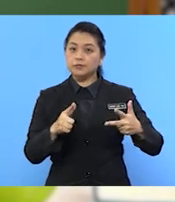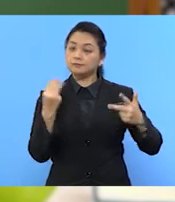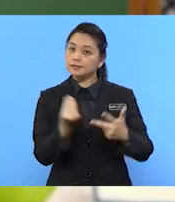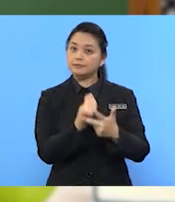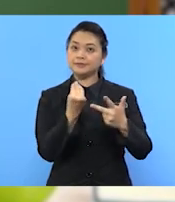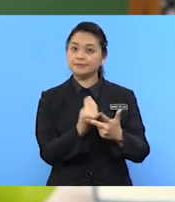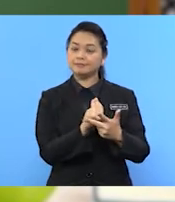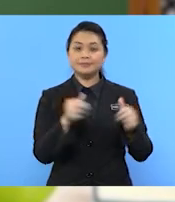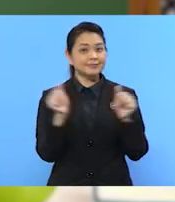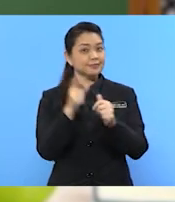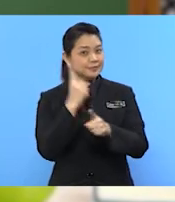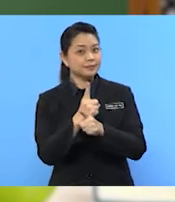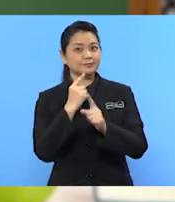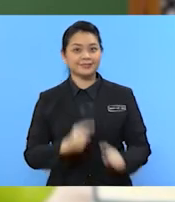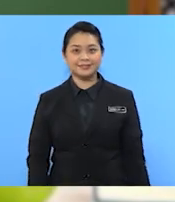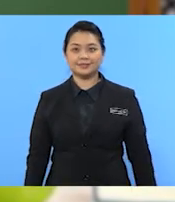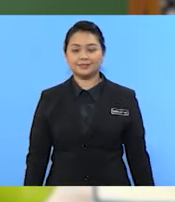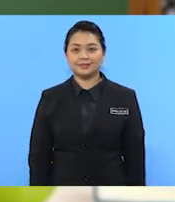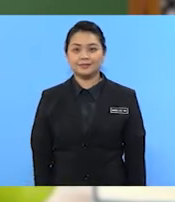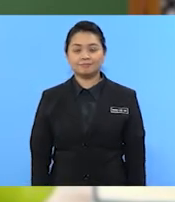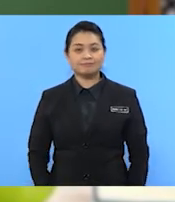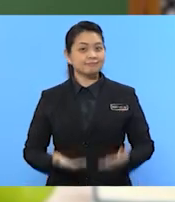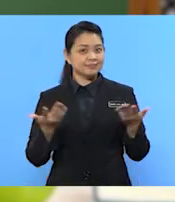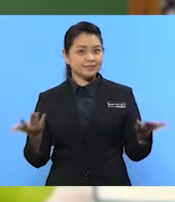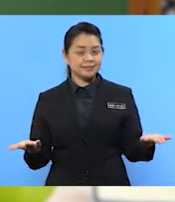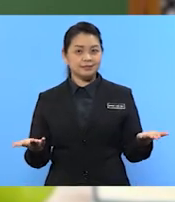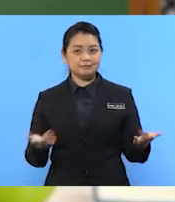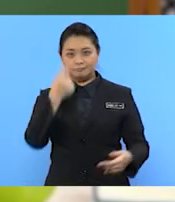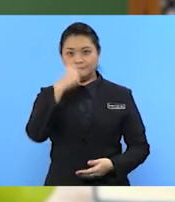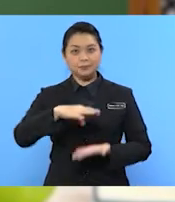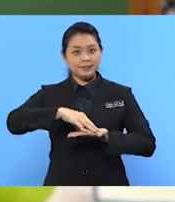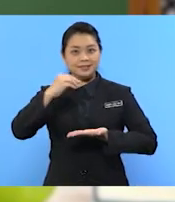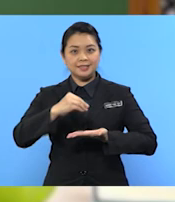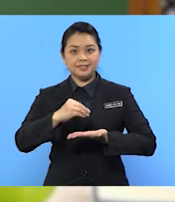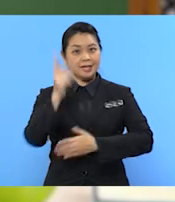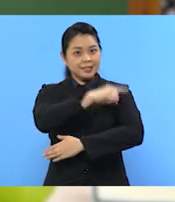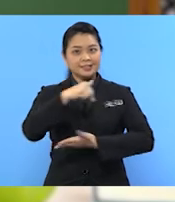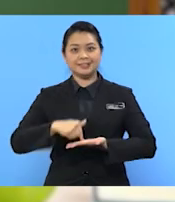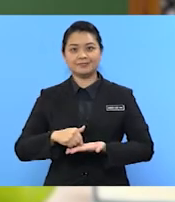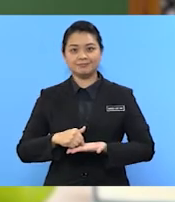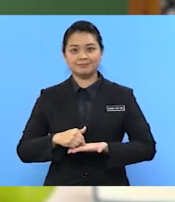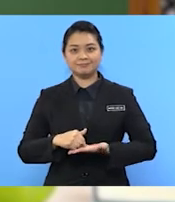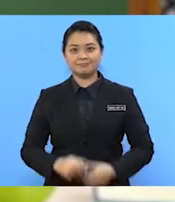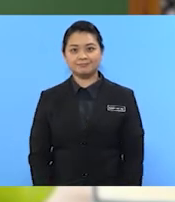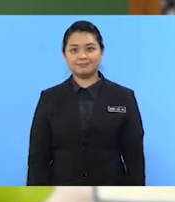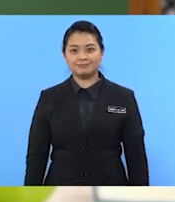operasi aritmetik dengan betul. Sekian sahaja untuk pembelajaran hari ini.